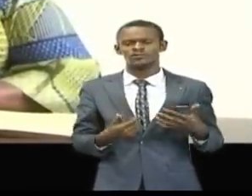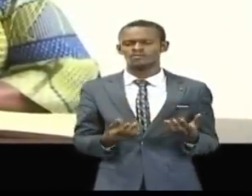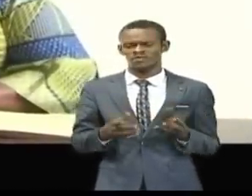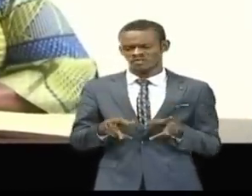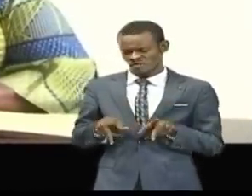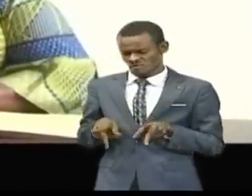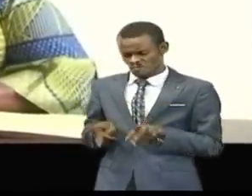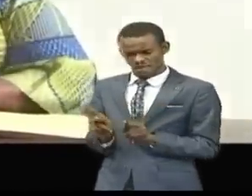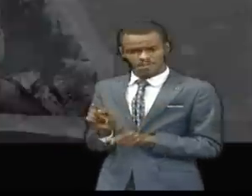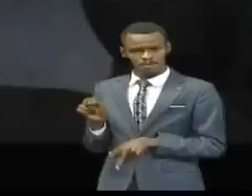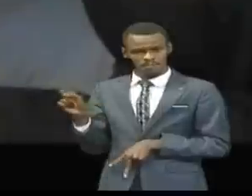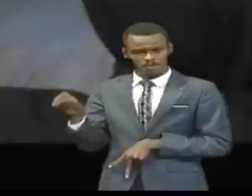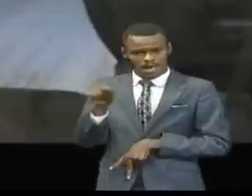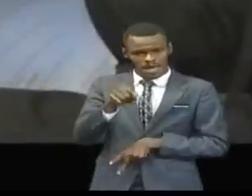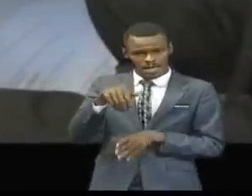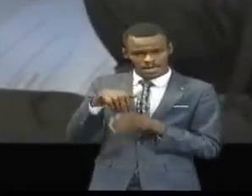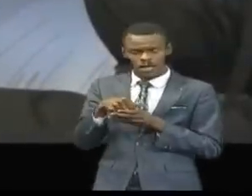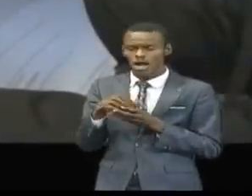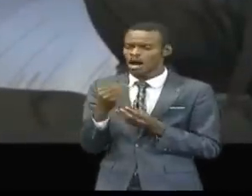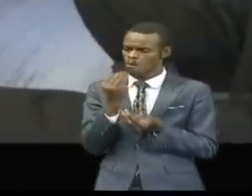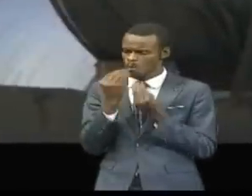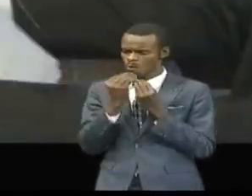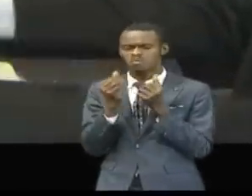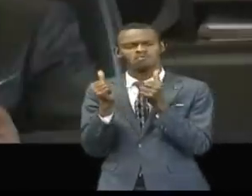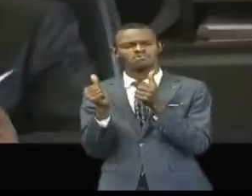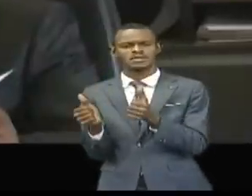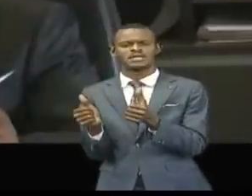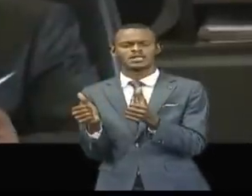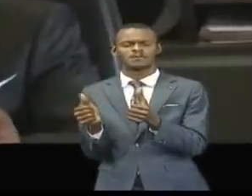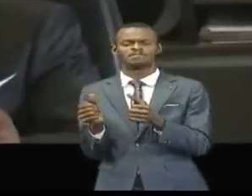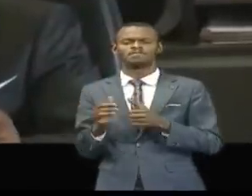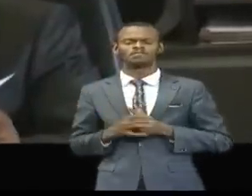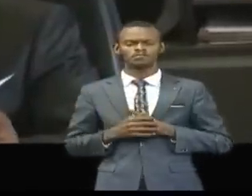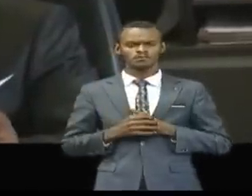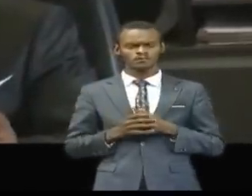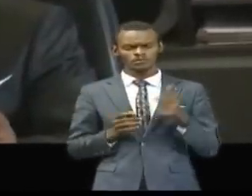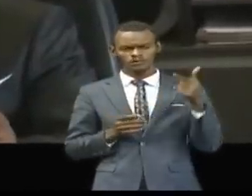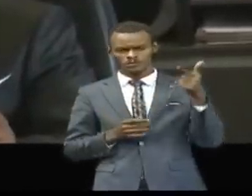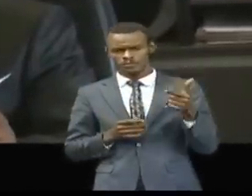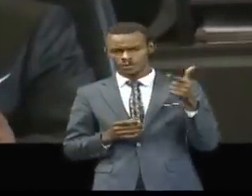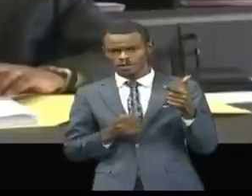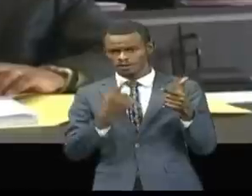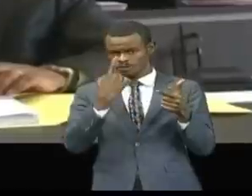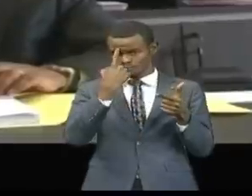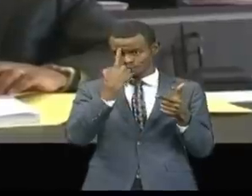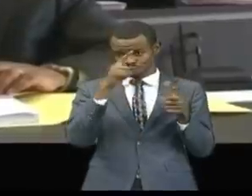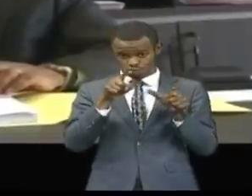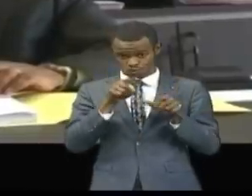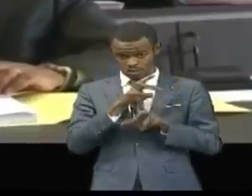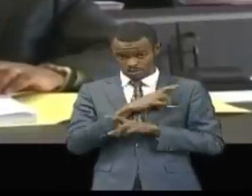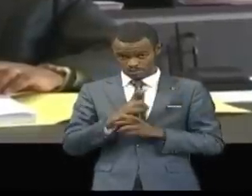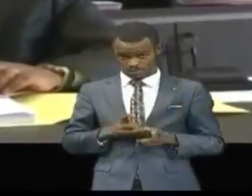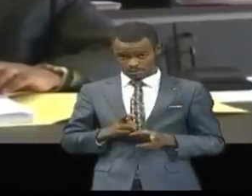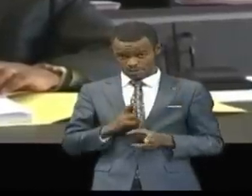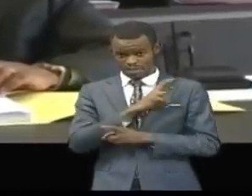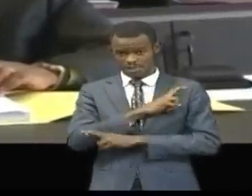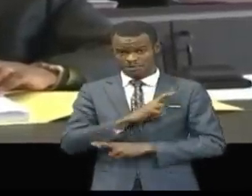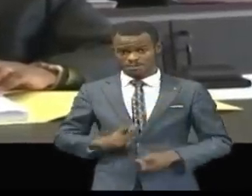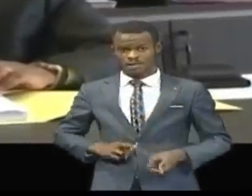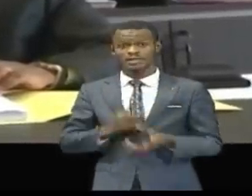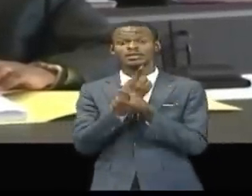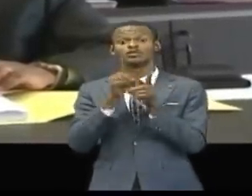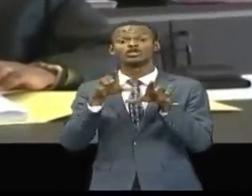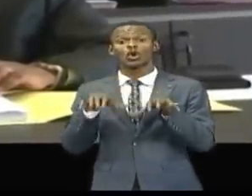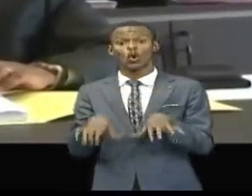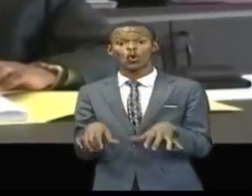de la République démocratique du Congo contre FG Hémisphère, la ministre d'État, ministre de la Justice